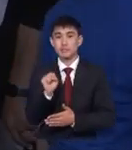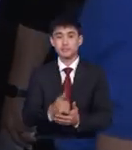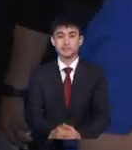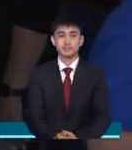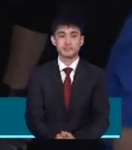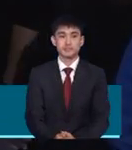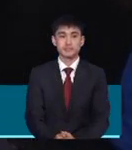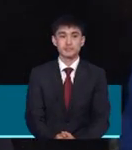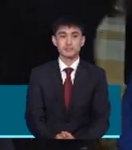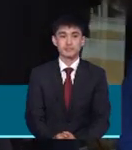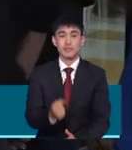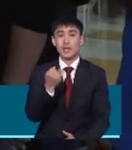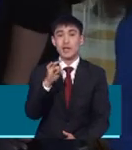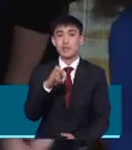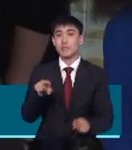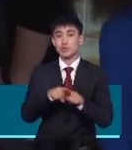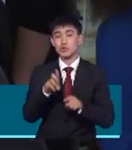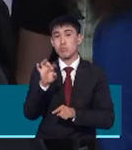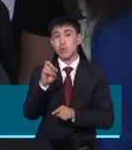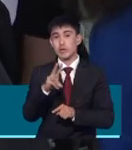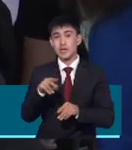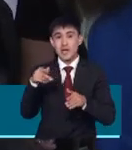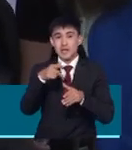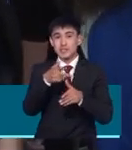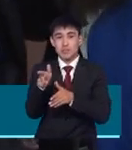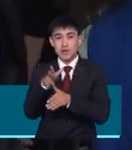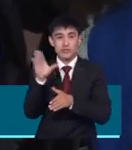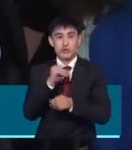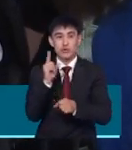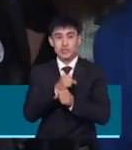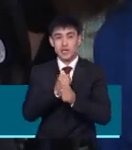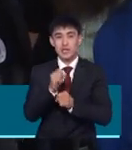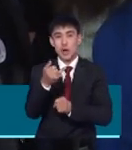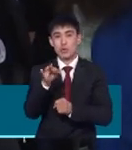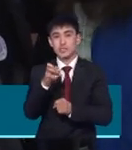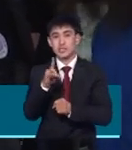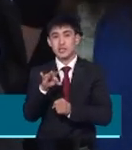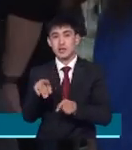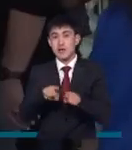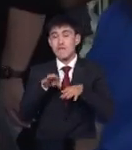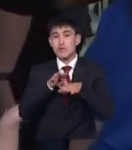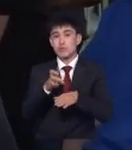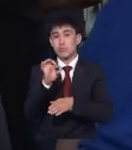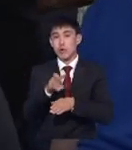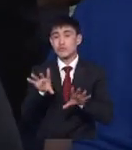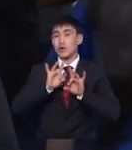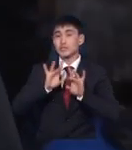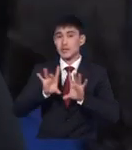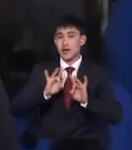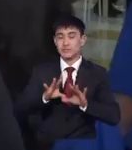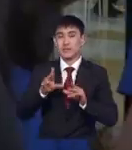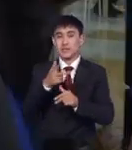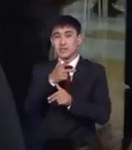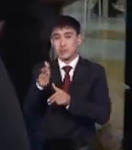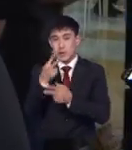она тоже блогер. Она снимает все, что делают Аула сақшылары. Она, в общем, ведет блог, все рассказывает,